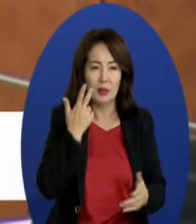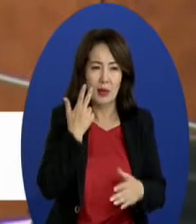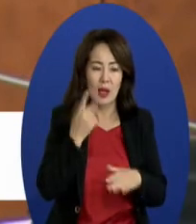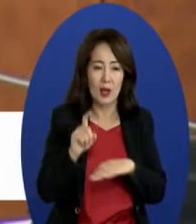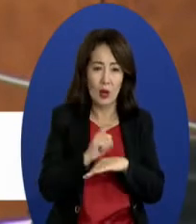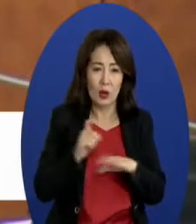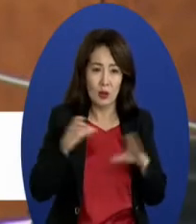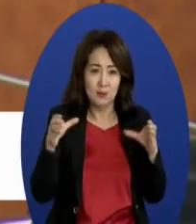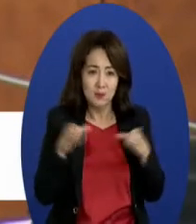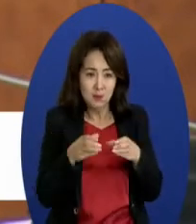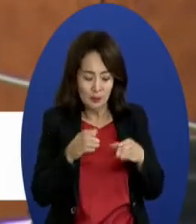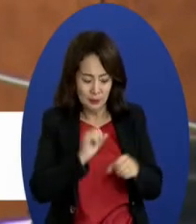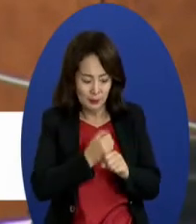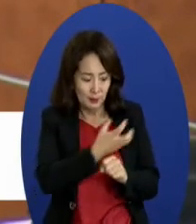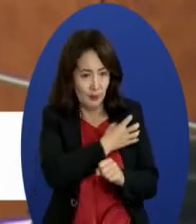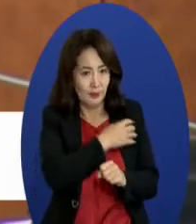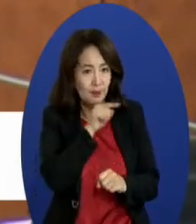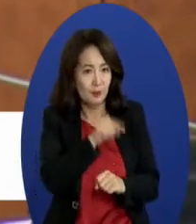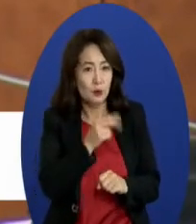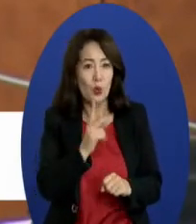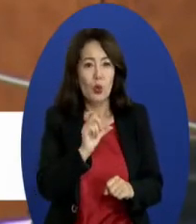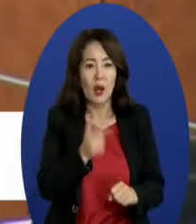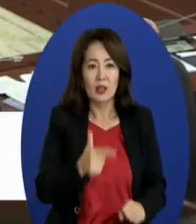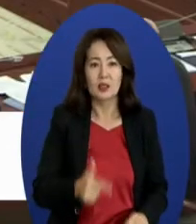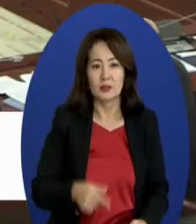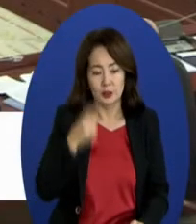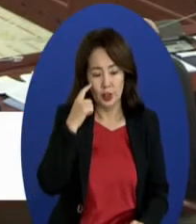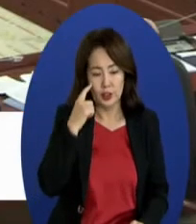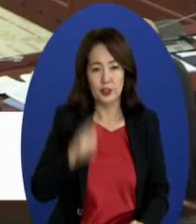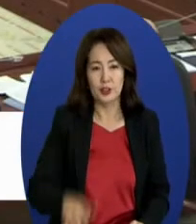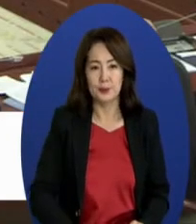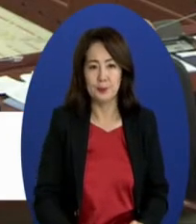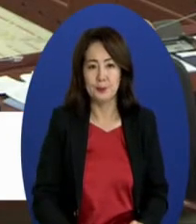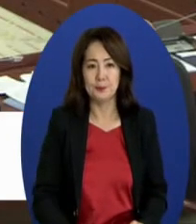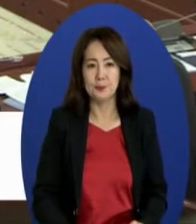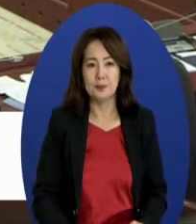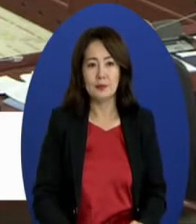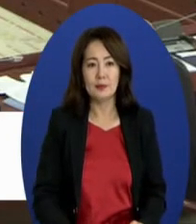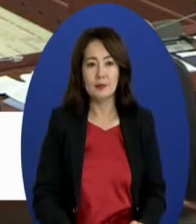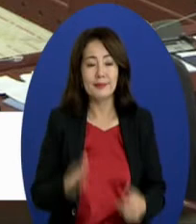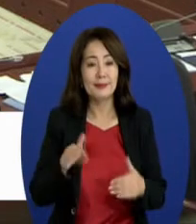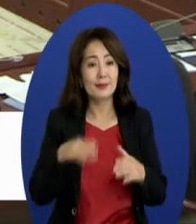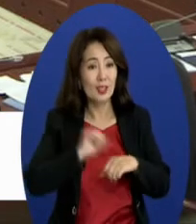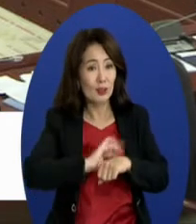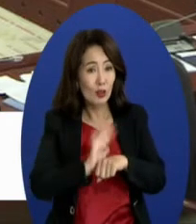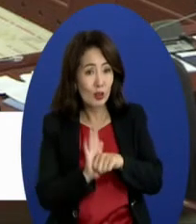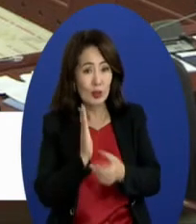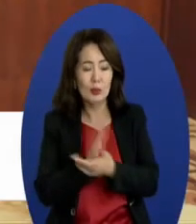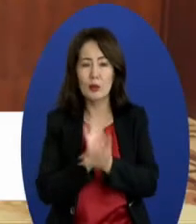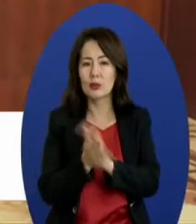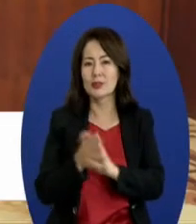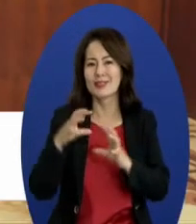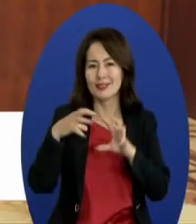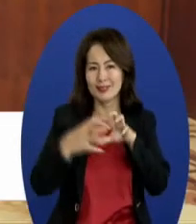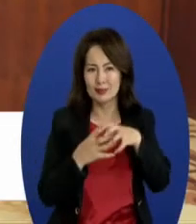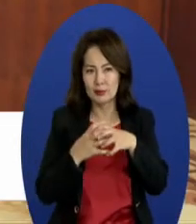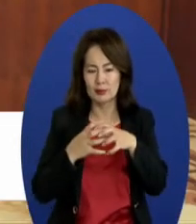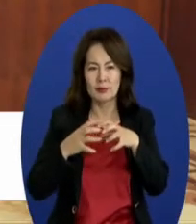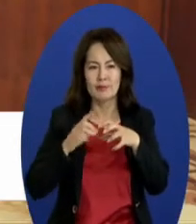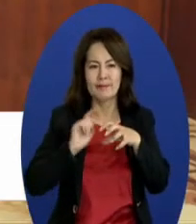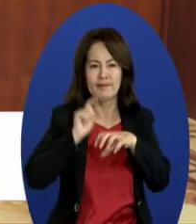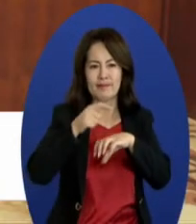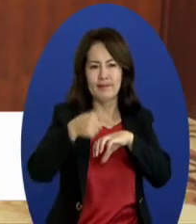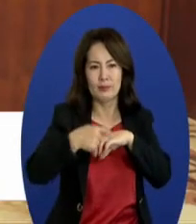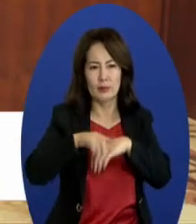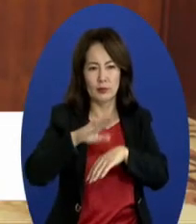хорооны нэг хариуцж байгаа үүрэг баха гэж ингэж ойлгож байгаа. Хэдийгээр цар тахлын үеч гэлээ залуус дэлхийн их сургуулиудад